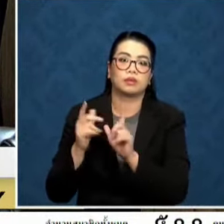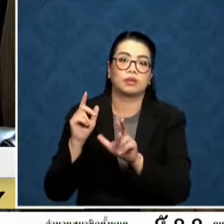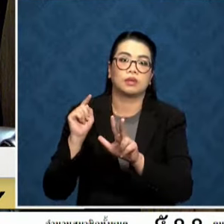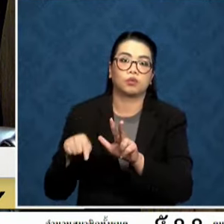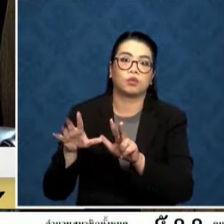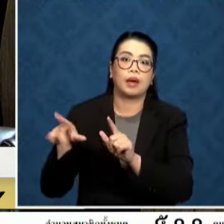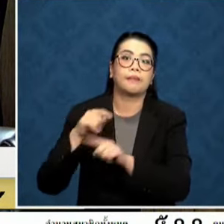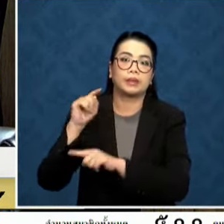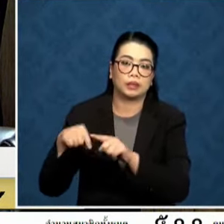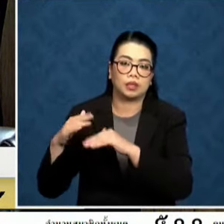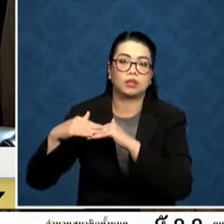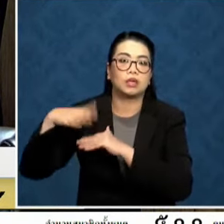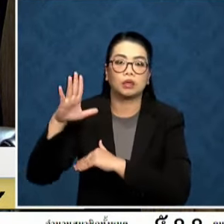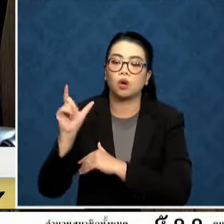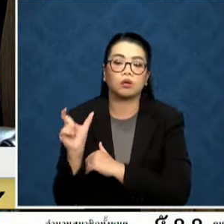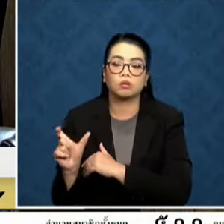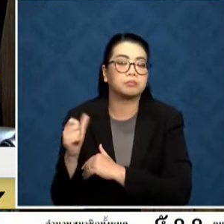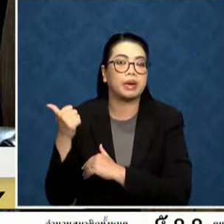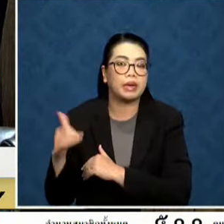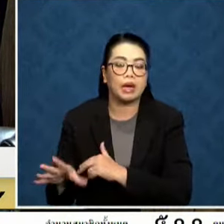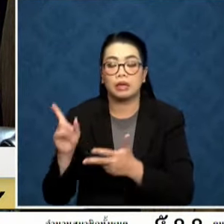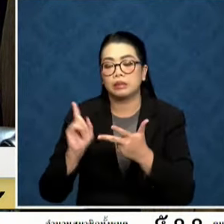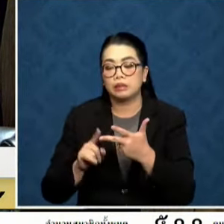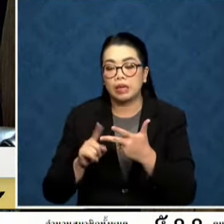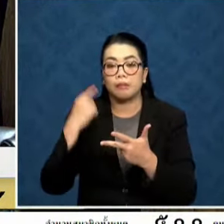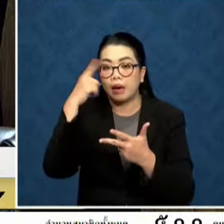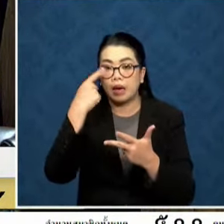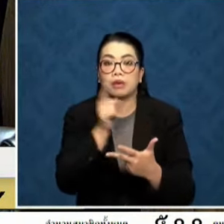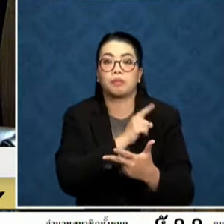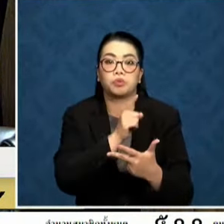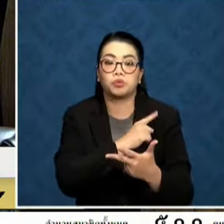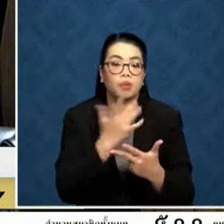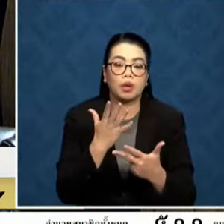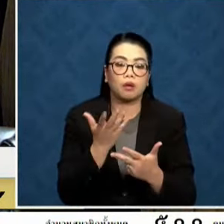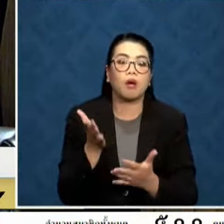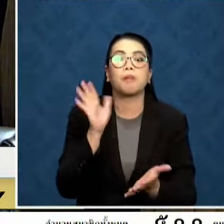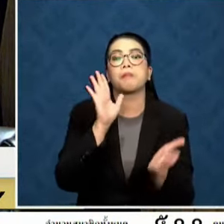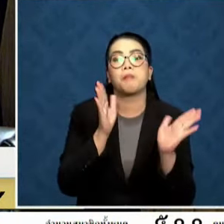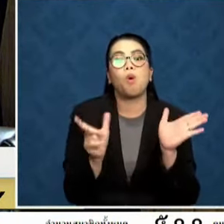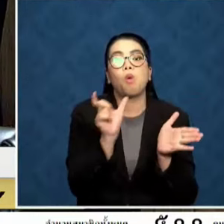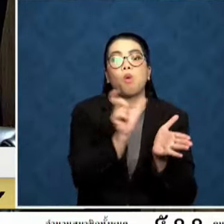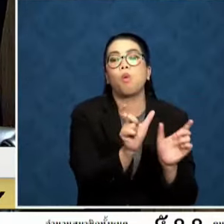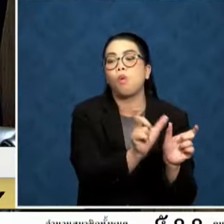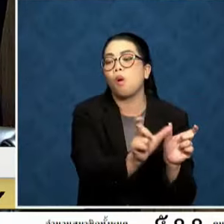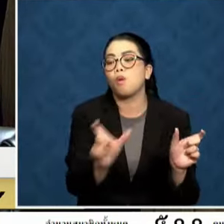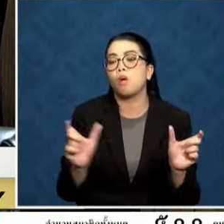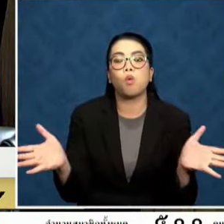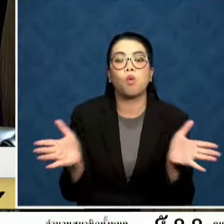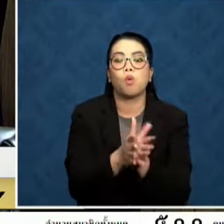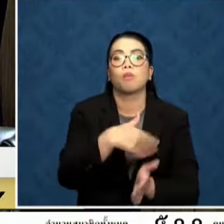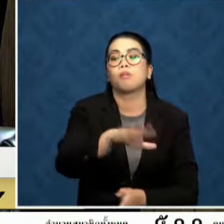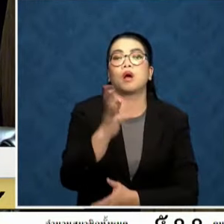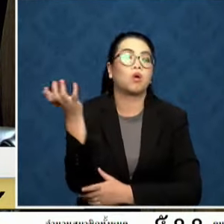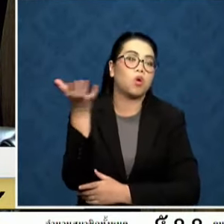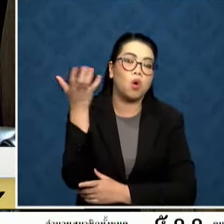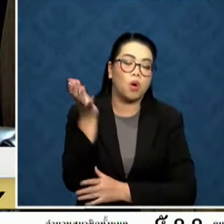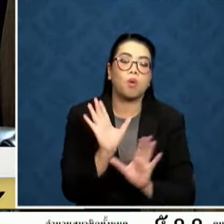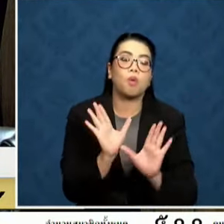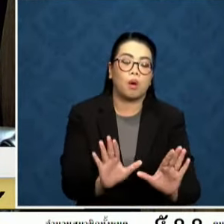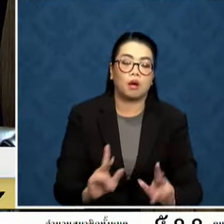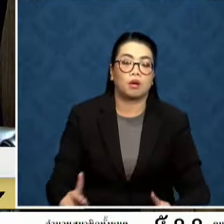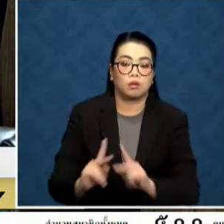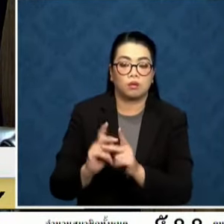3.5% 3หาเจ้าภาพไม่ได้ก็เลยมาแปะลอยๆเอาไว้ก่อนนะคะซึ่งล่าสุดที่คุยกับสำนักงานเศรษฐกิจ